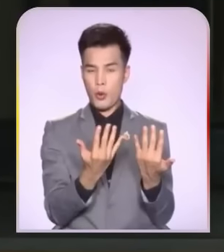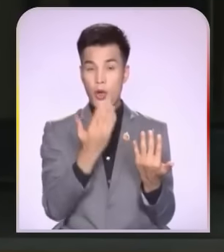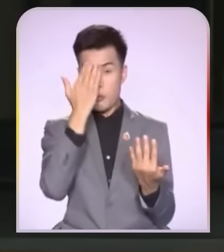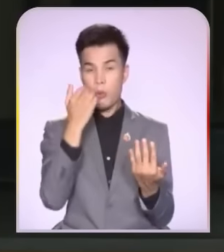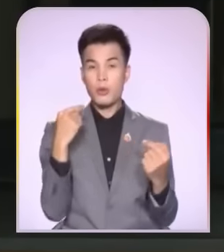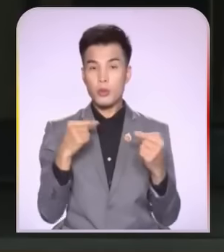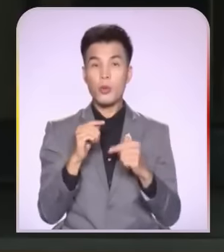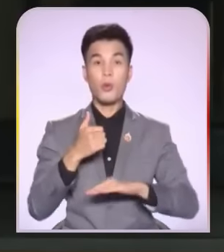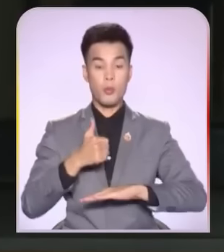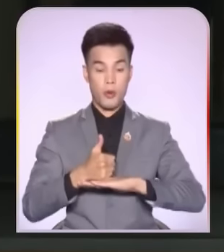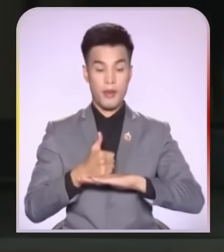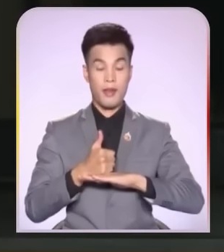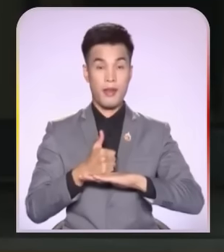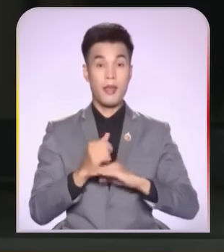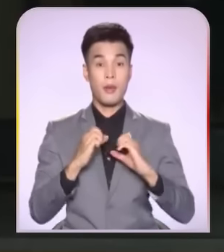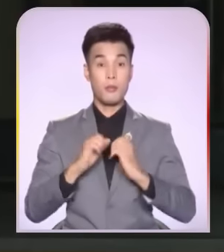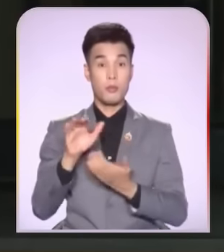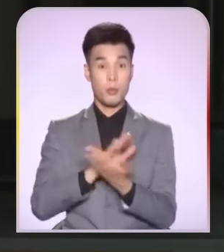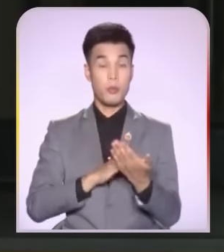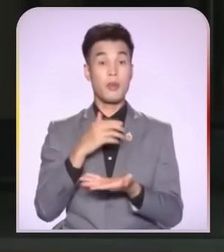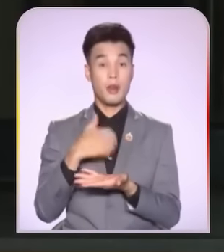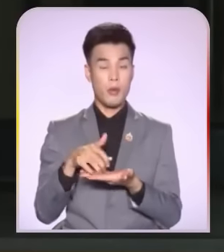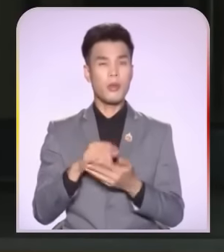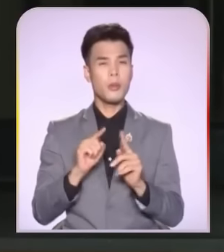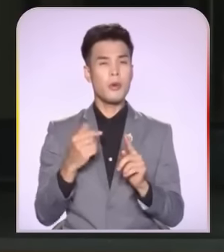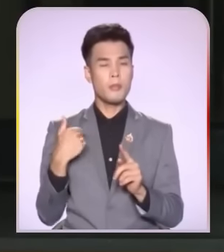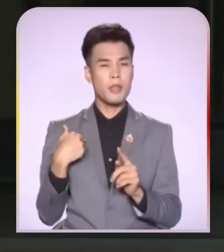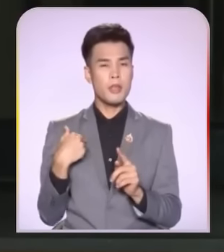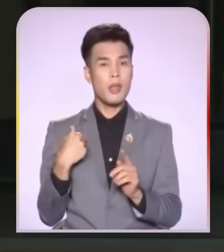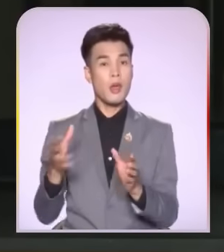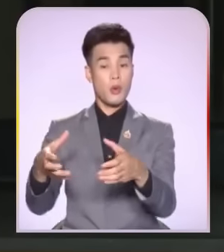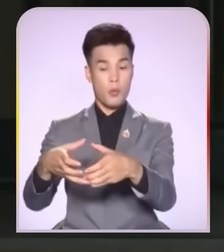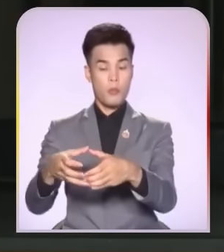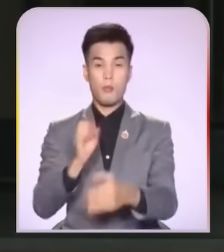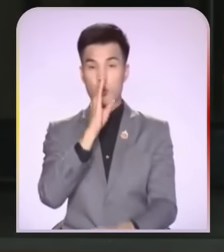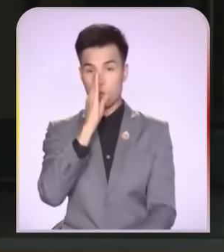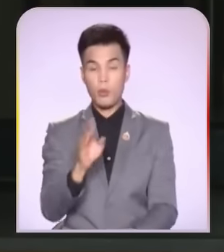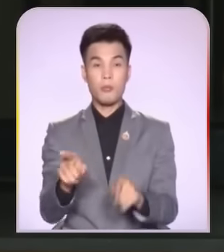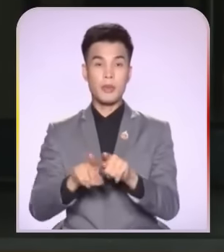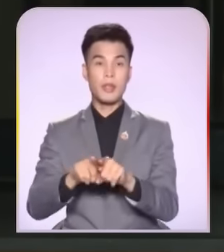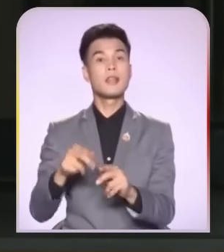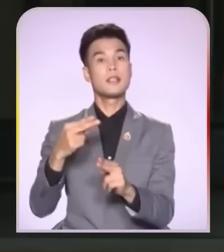าอันนี้ในมุมของหัวหน้าพักนะคะอย่างทางด้านของคุณอนุทินแล้วก็อีกพักนึงค่ะที่ยืนยันเหมือนกันว่า